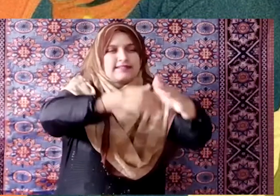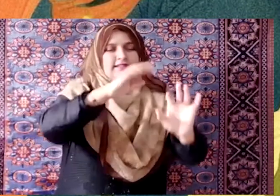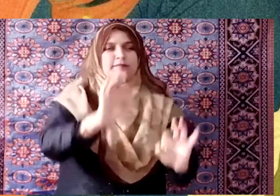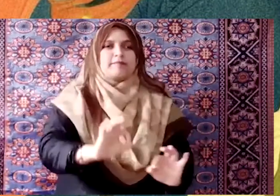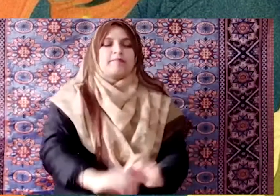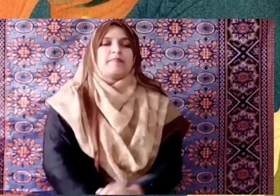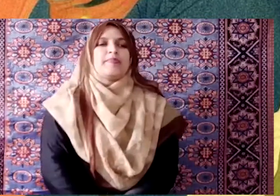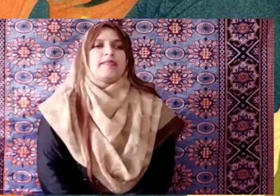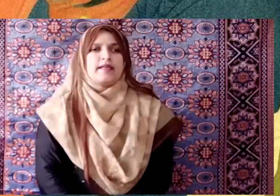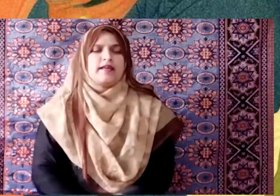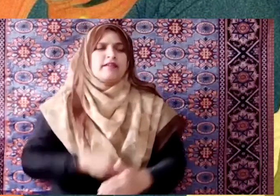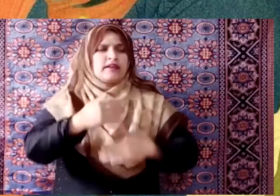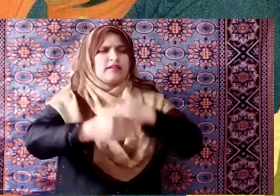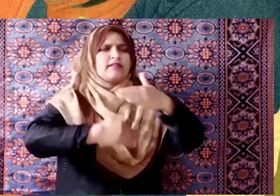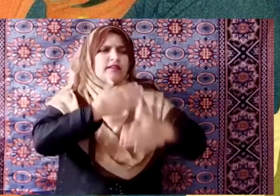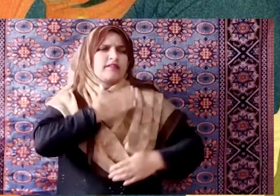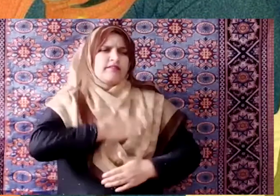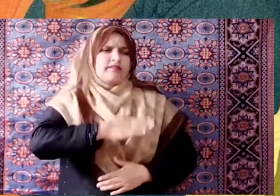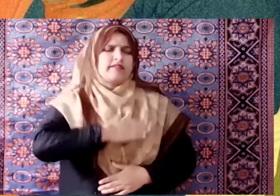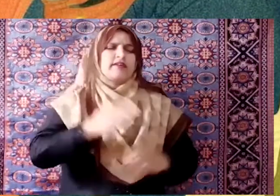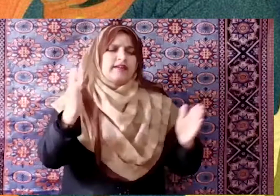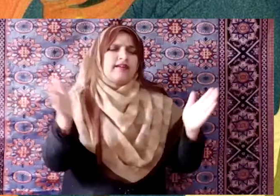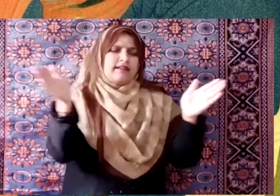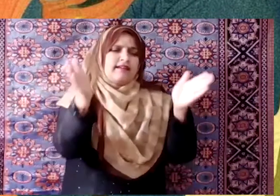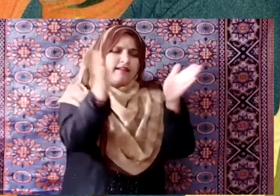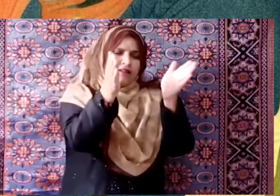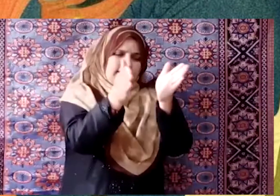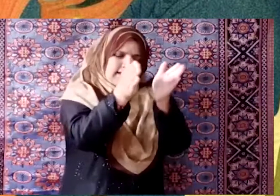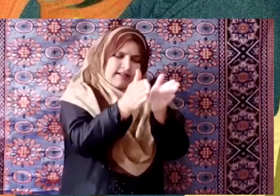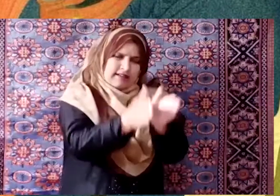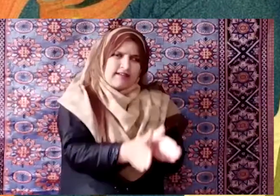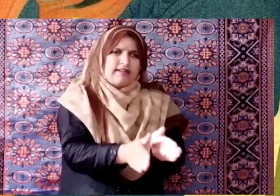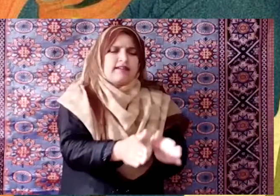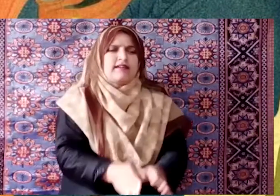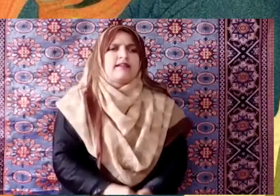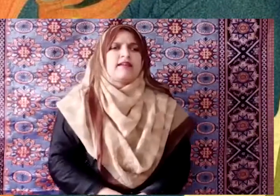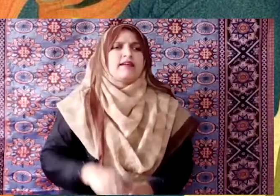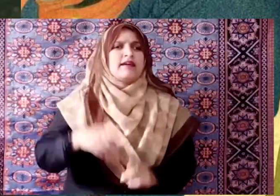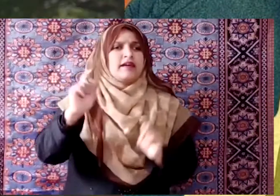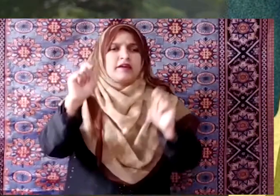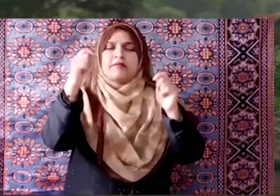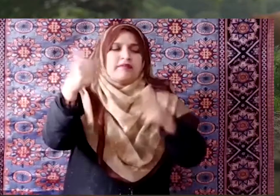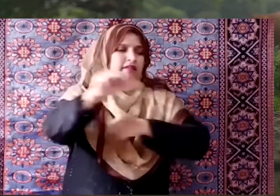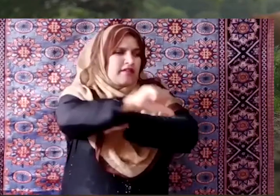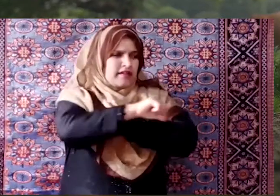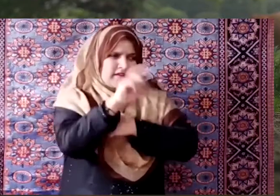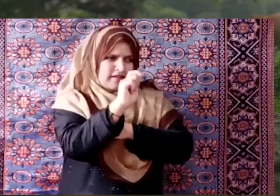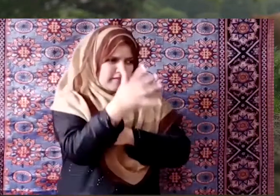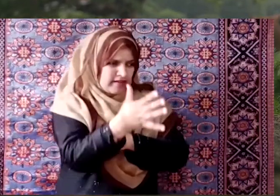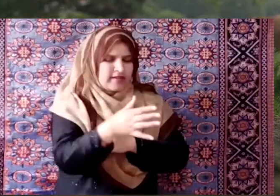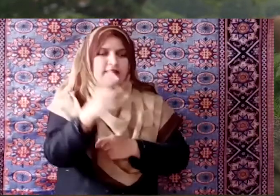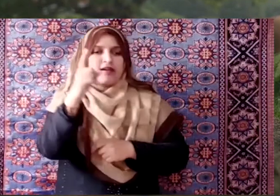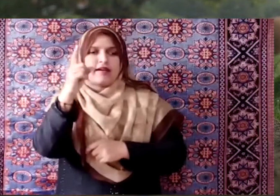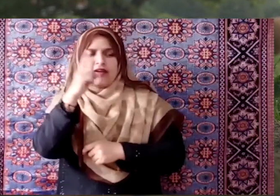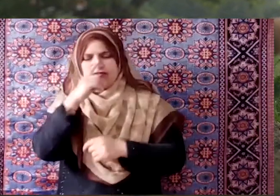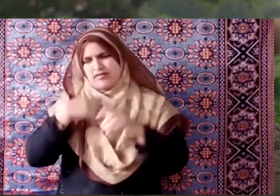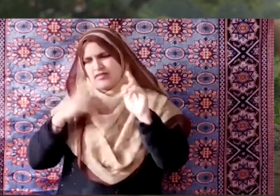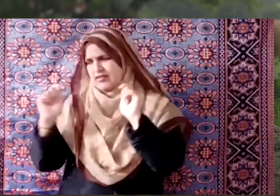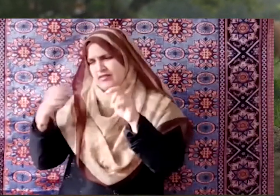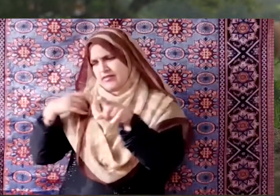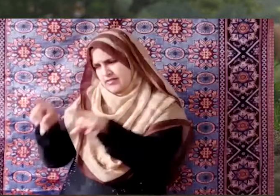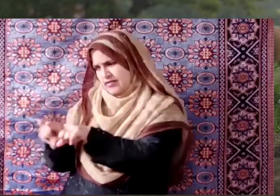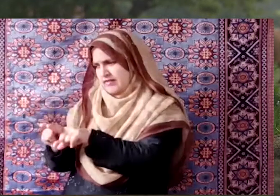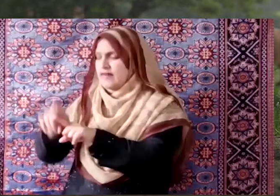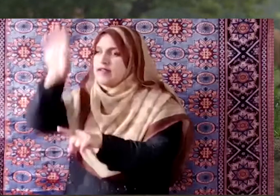مستقل عشق کی بنیاد بن گئی۔ رفتہ رفتہ دونوں قریب ہو گئے۔ رانجھا بے روزگار تھا۔ چوچک نے ہیر